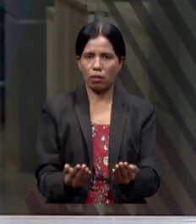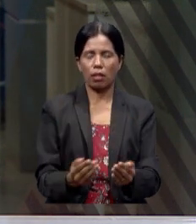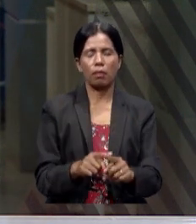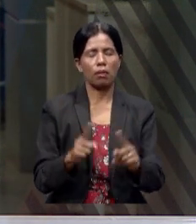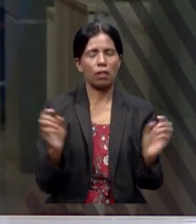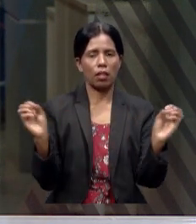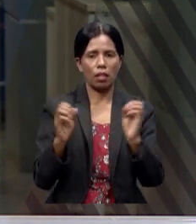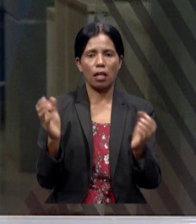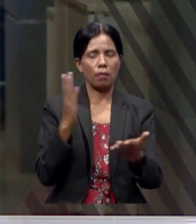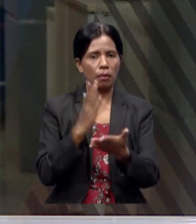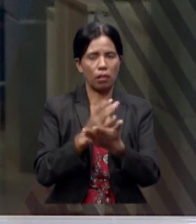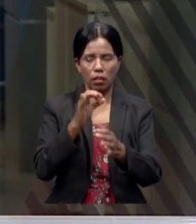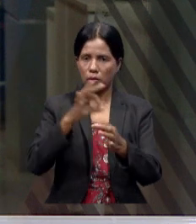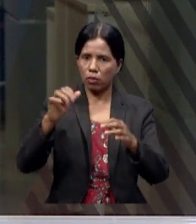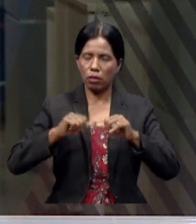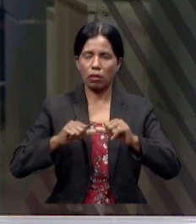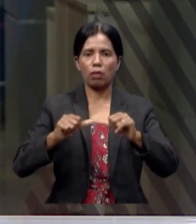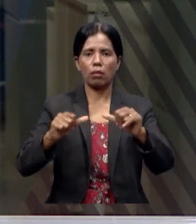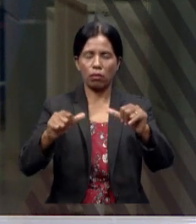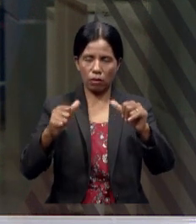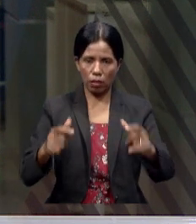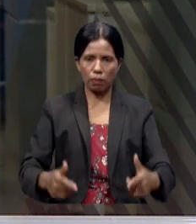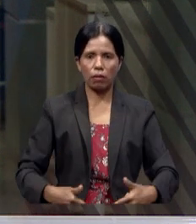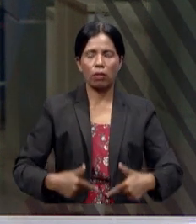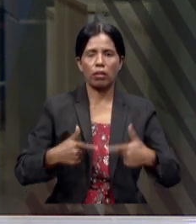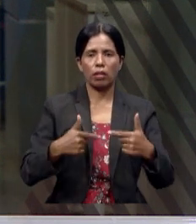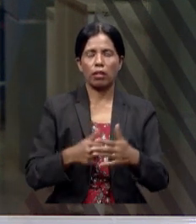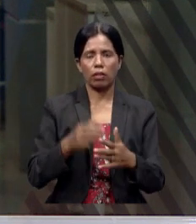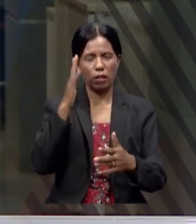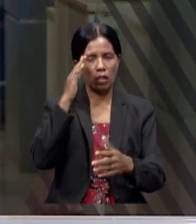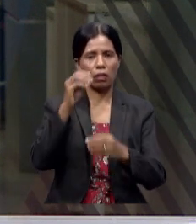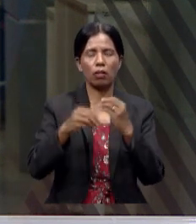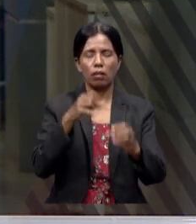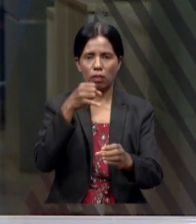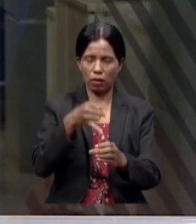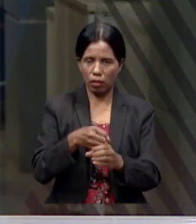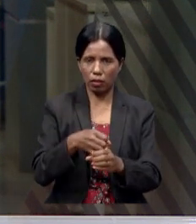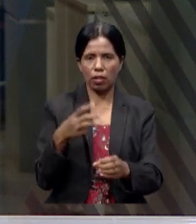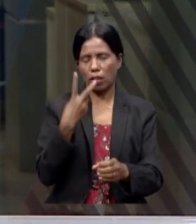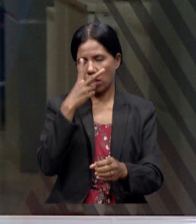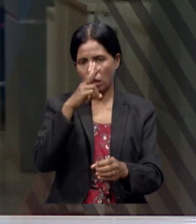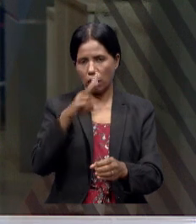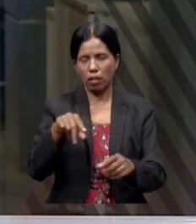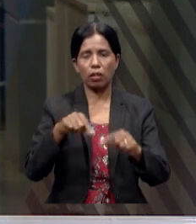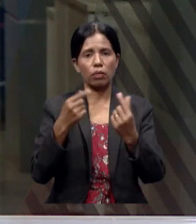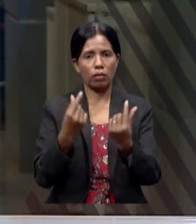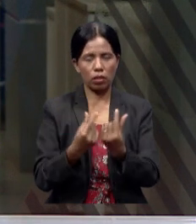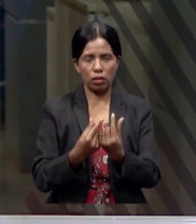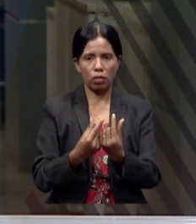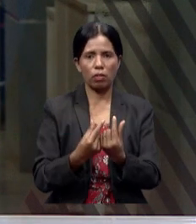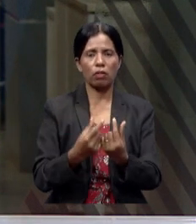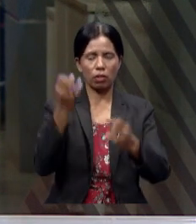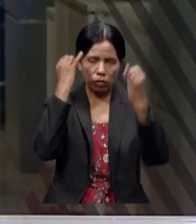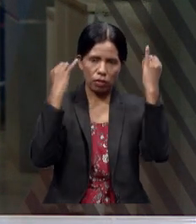mate espírito de continua luta na fatin ba Morris ne. Ata tene klian kona ba assunto ne, tu me assisti pa kota informação nida ne be